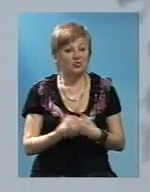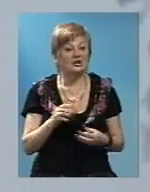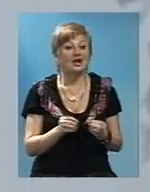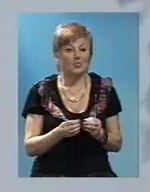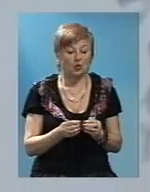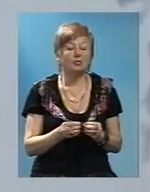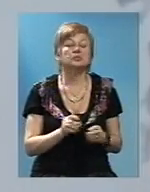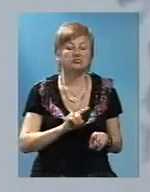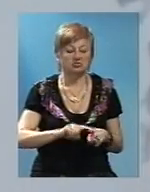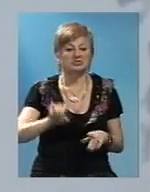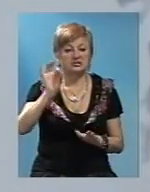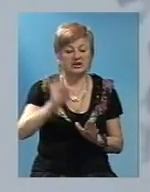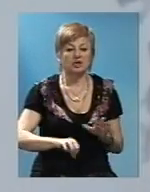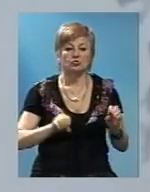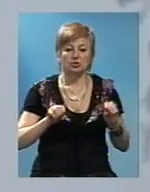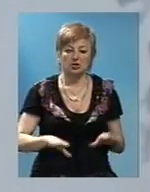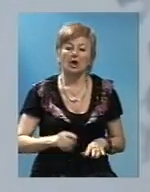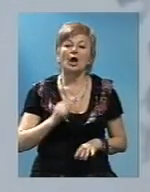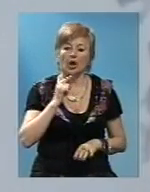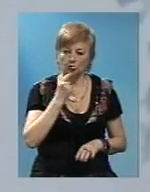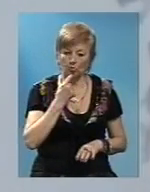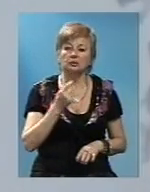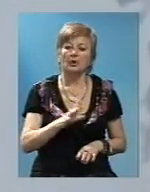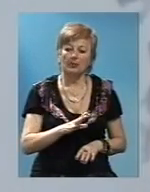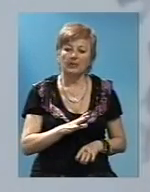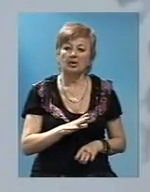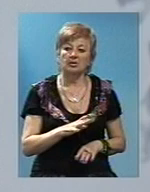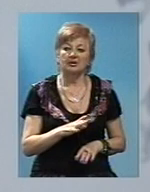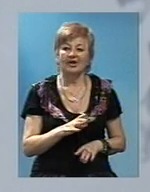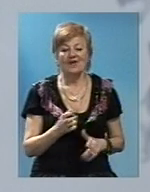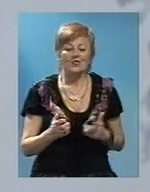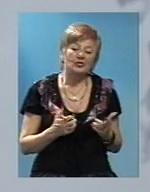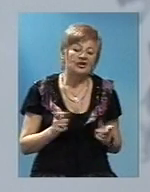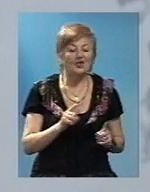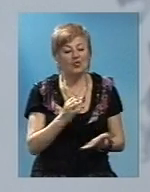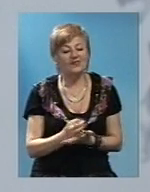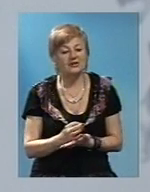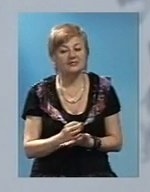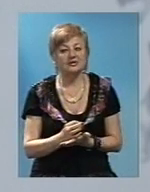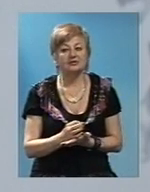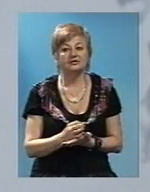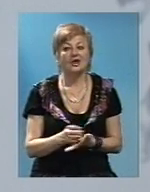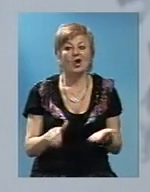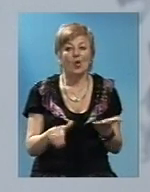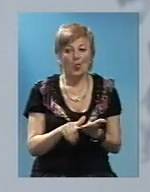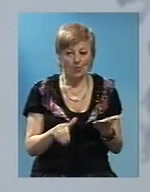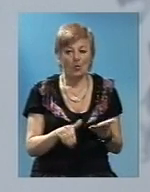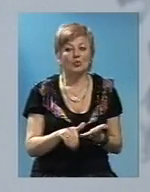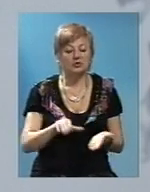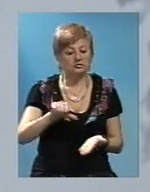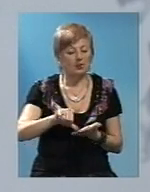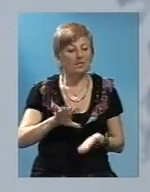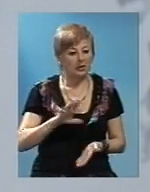ми її вирішували одразу. А наскільки складно було впоратися із зоною цієї відповідальності? Ну, допомога чиясь була